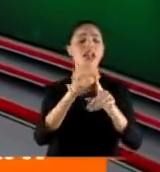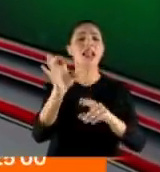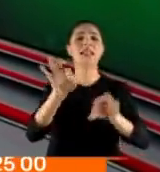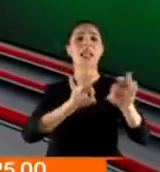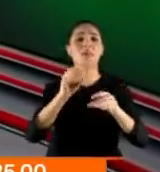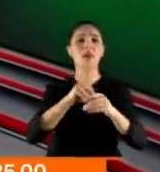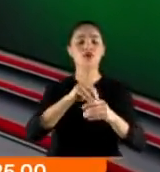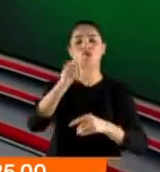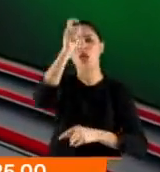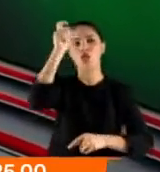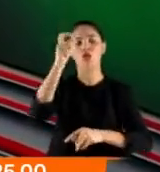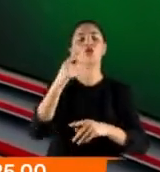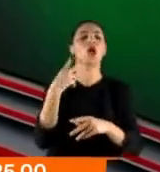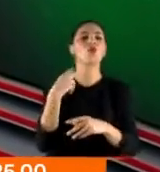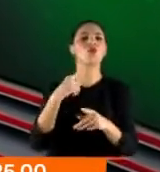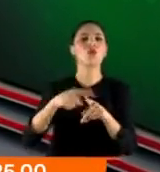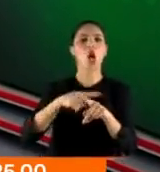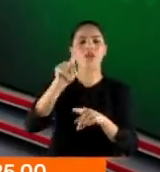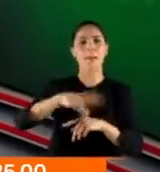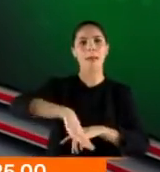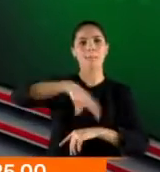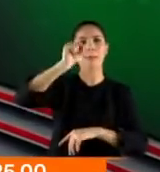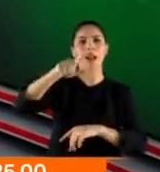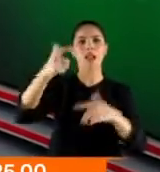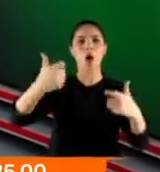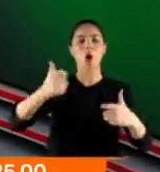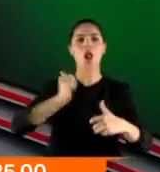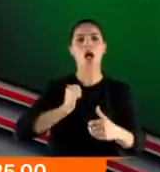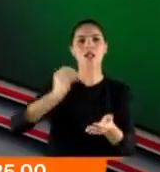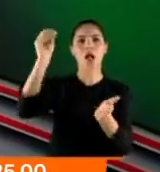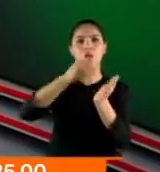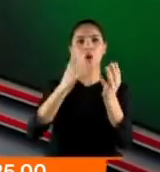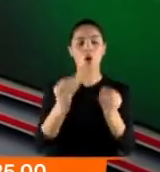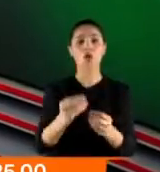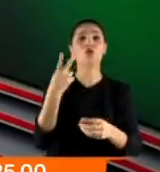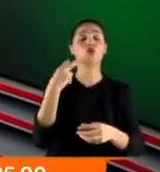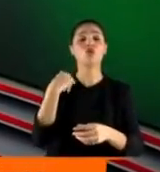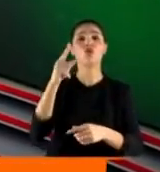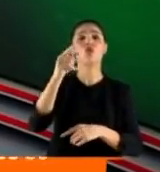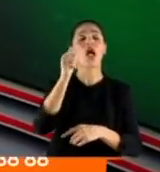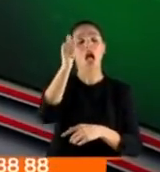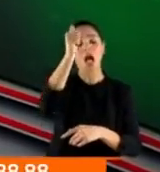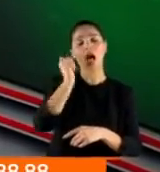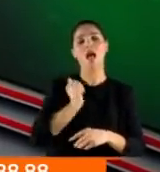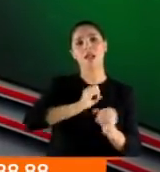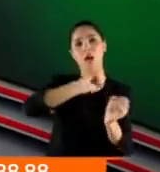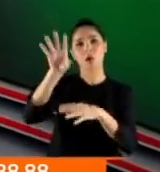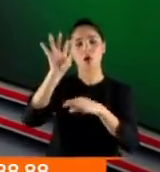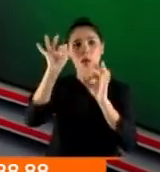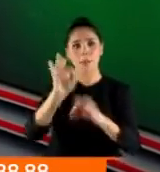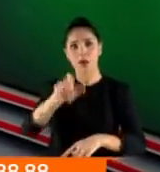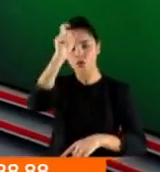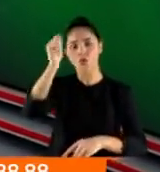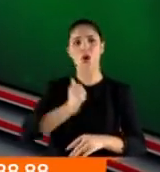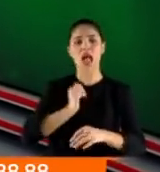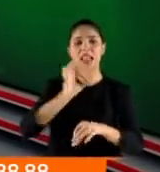Türkiye ile Rusya ortak bir merkez oluşturup bölgeye asker konuşlandıracak. Rusya asker göndermeye başladı. Türk askerinin ise gitmesi